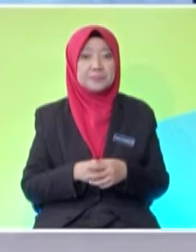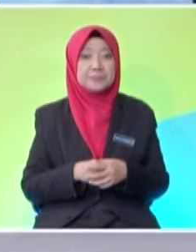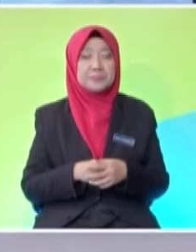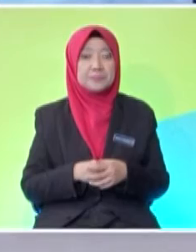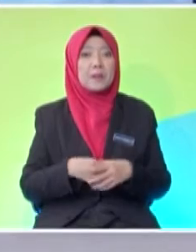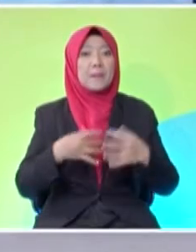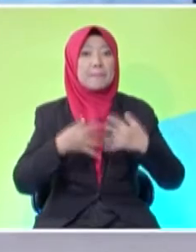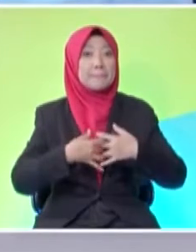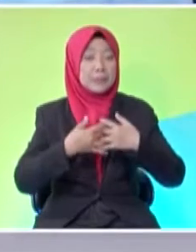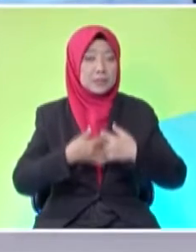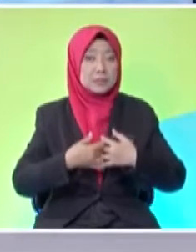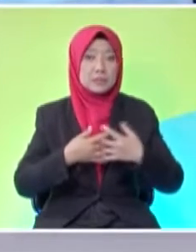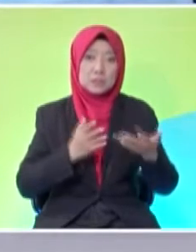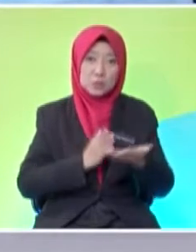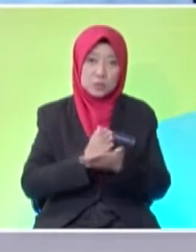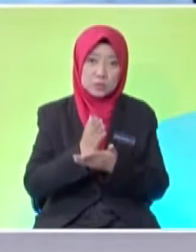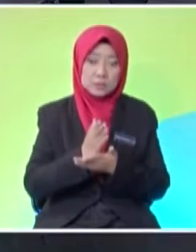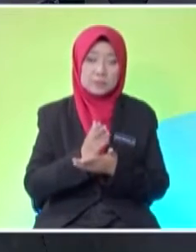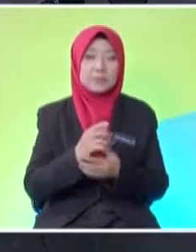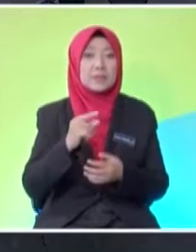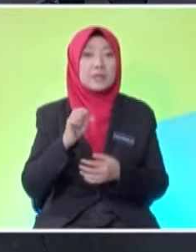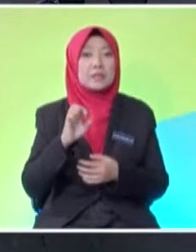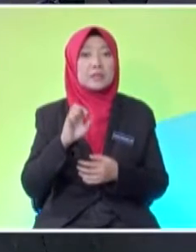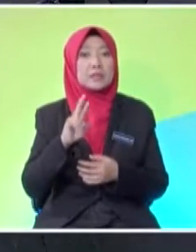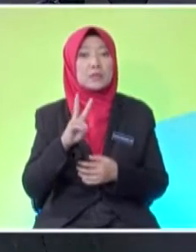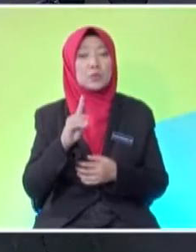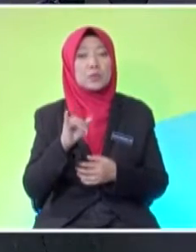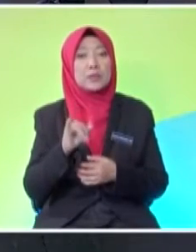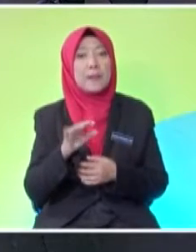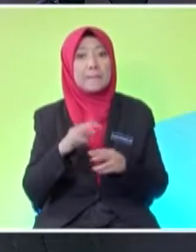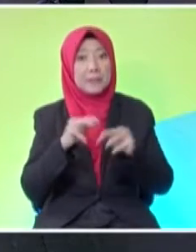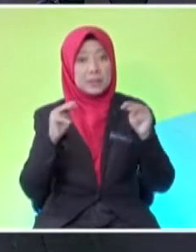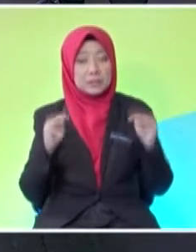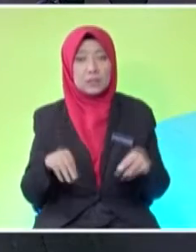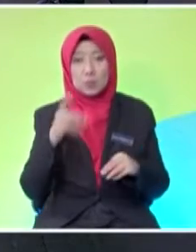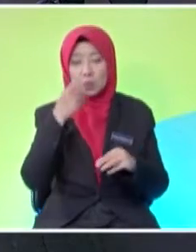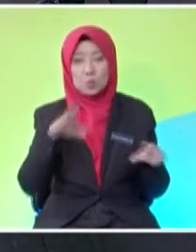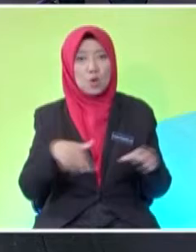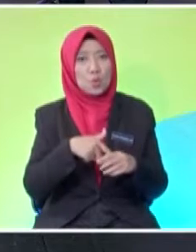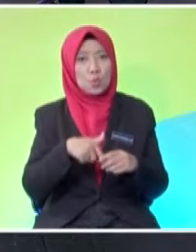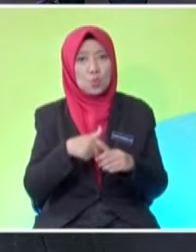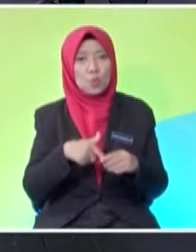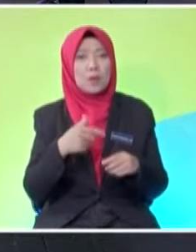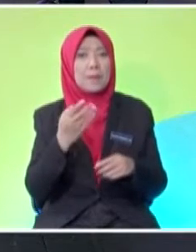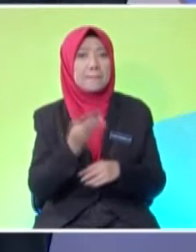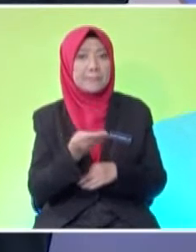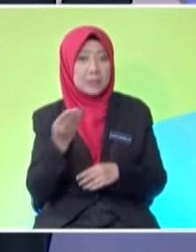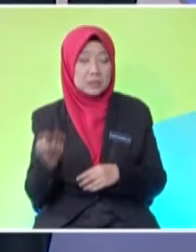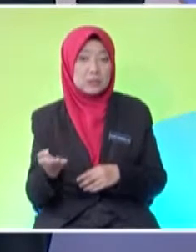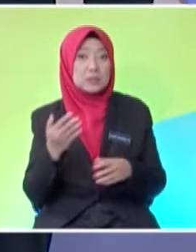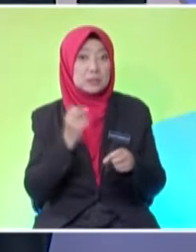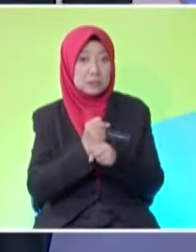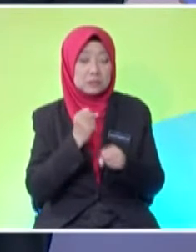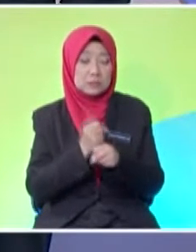Mesin seterusnya iaitu mesin gerudi meja yang mana ianya digunakan bagi membuat lubang pada benda kerja. Pastikan benda